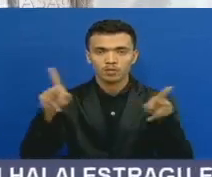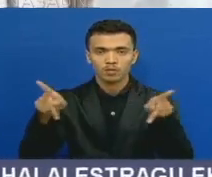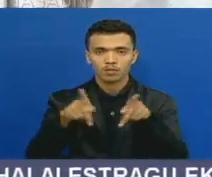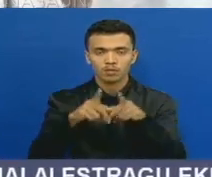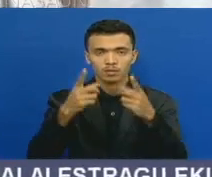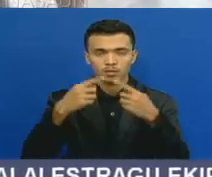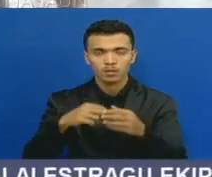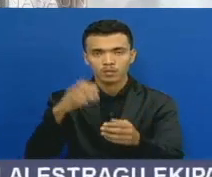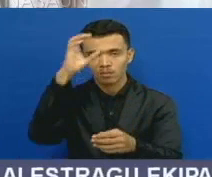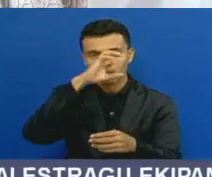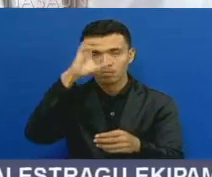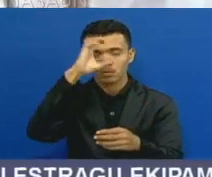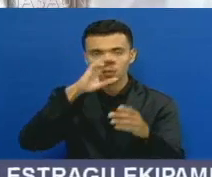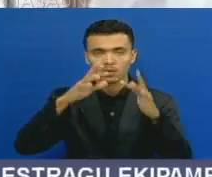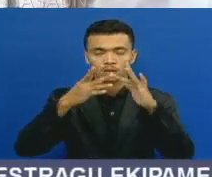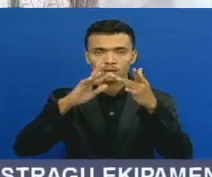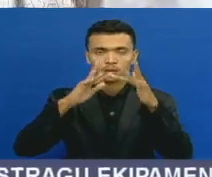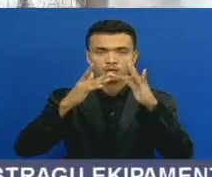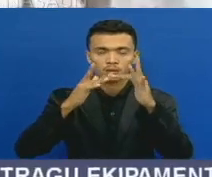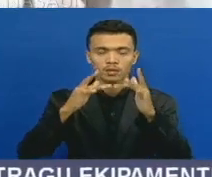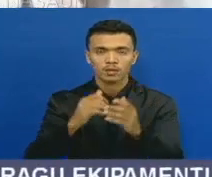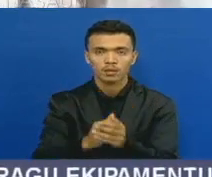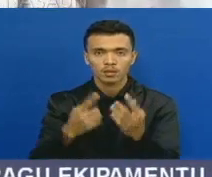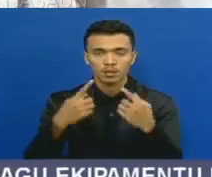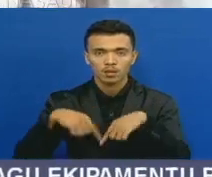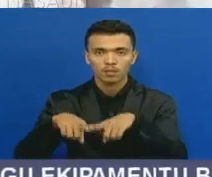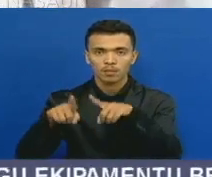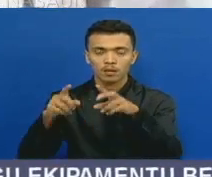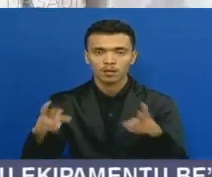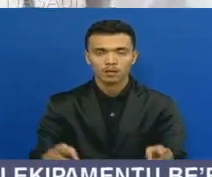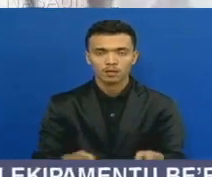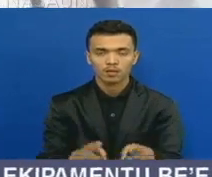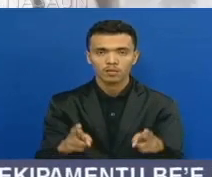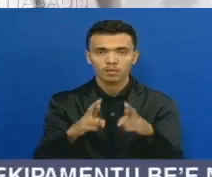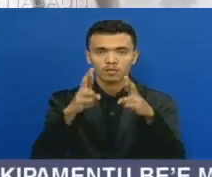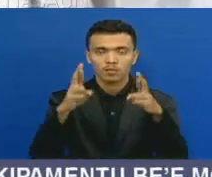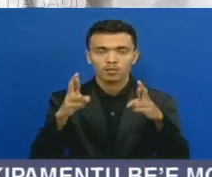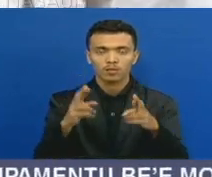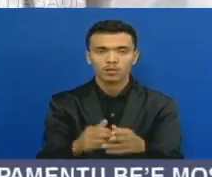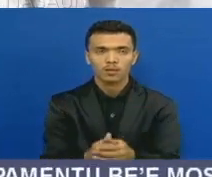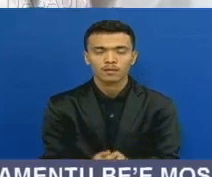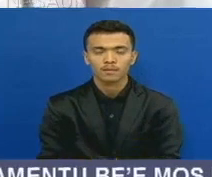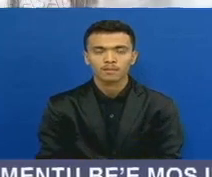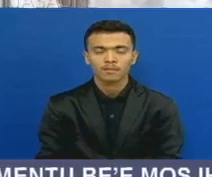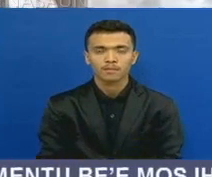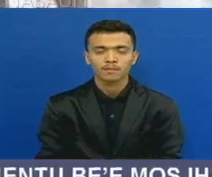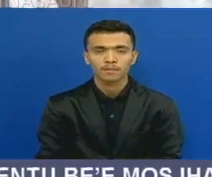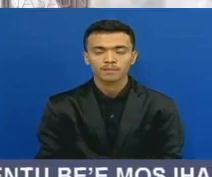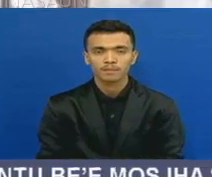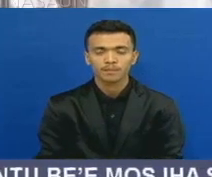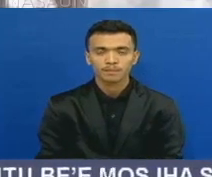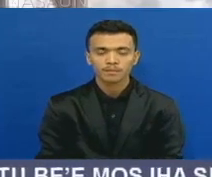wa jaringan. Di dalam rumah nalai to ami ba buka jaringan to mota na ba, to selamat datang na ba. Di